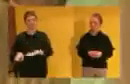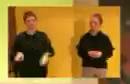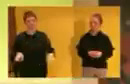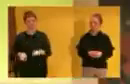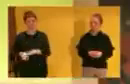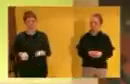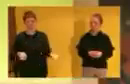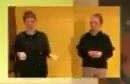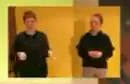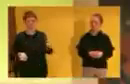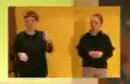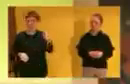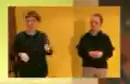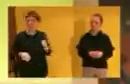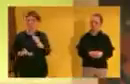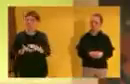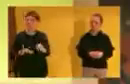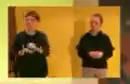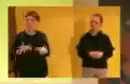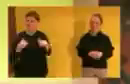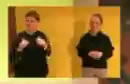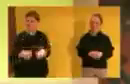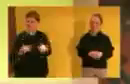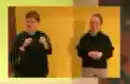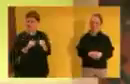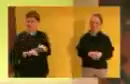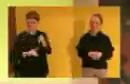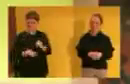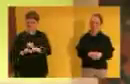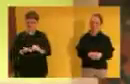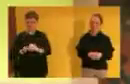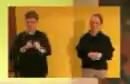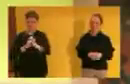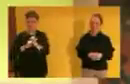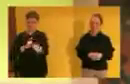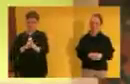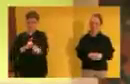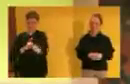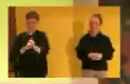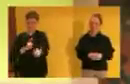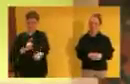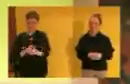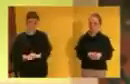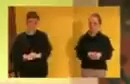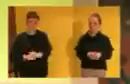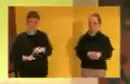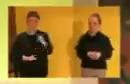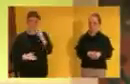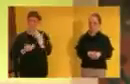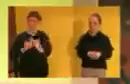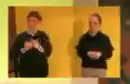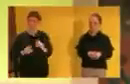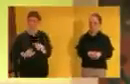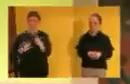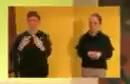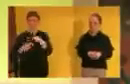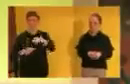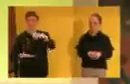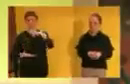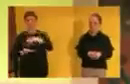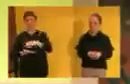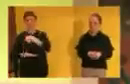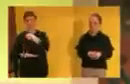unterliegen. Das bedeutet, dass wir hier natürlich auch in der Stadt Dresden dafür Sorge tragen müssen,